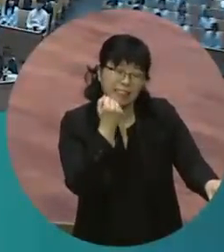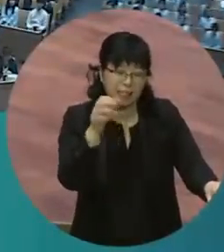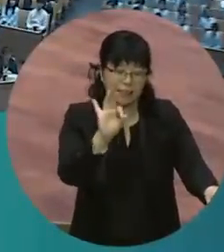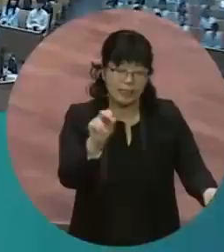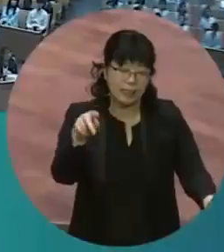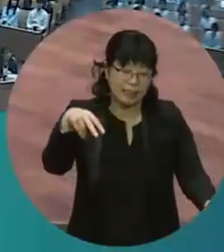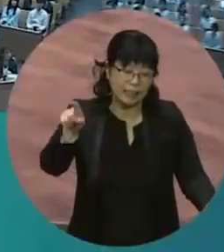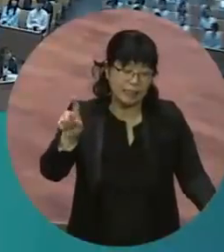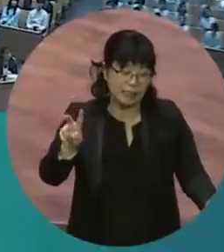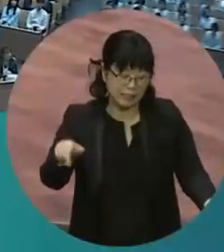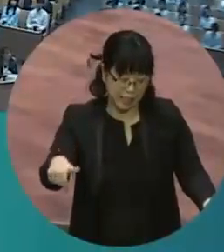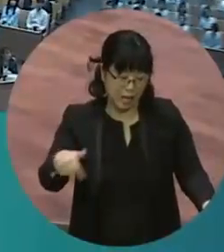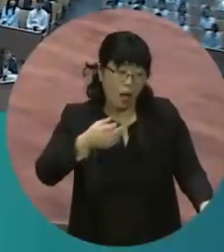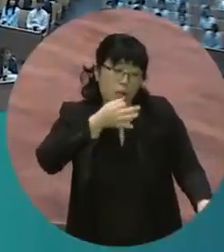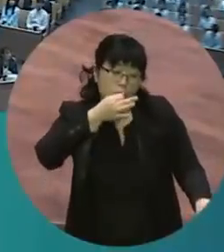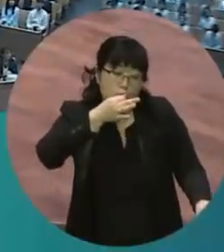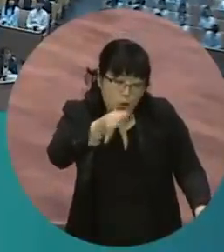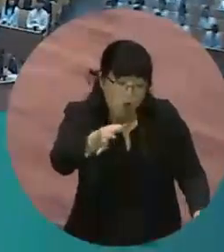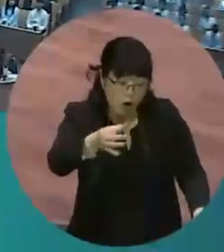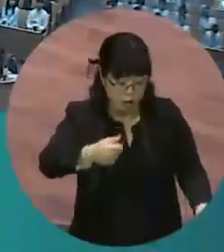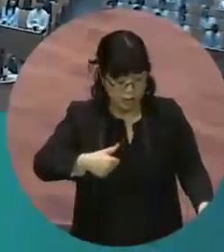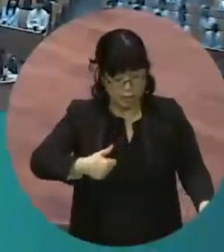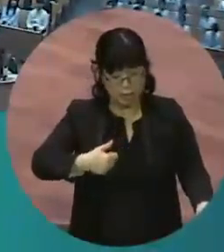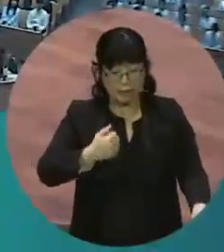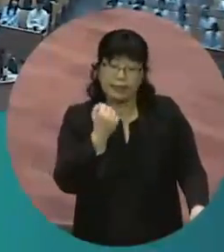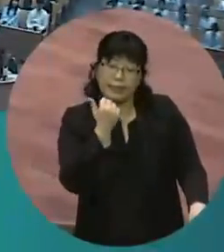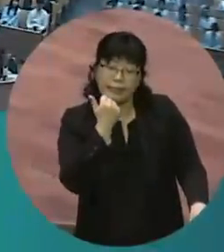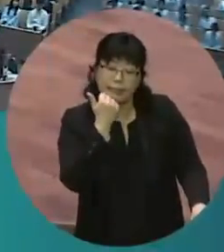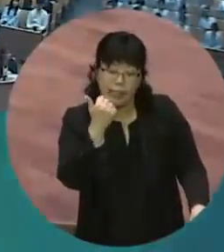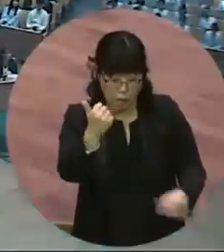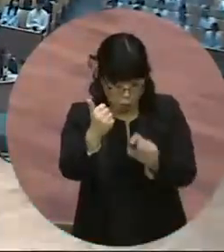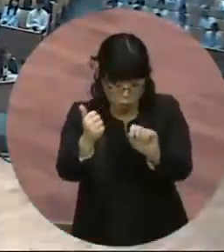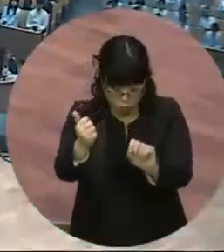후손에게 영원한 언약이 되리라.